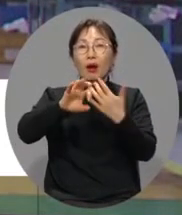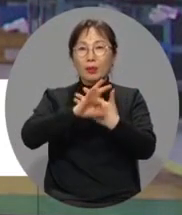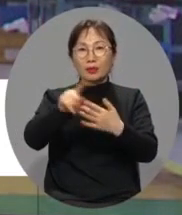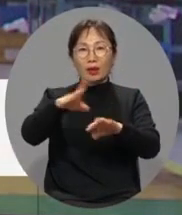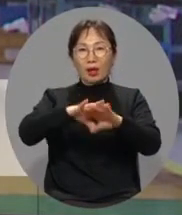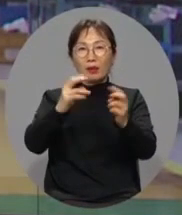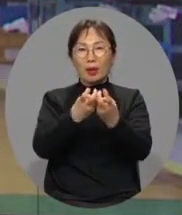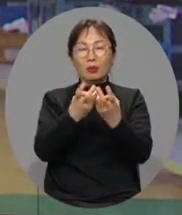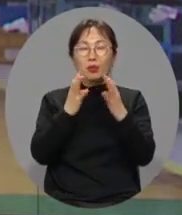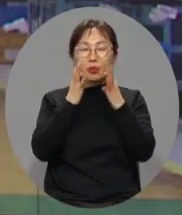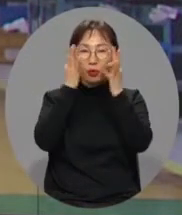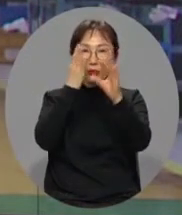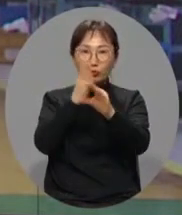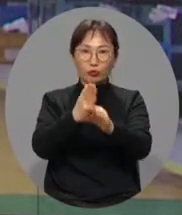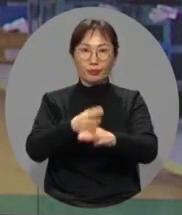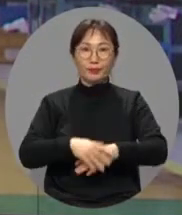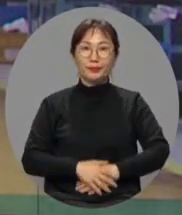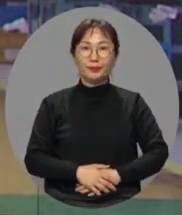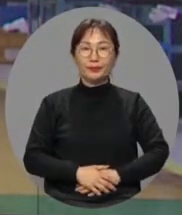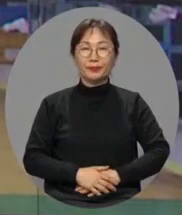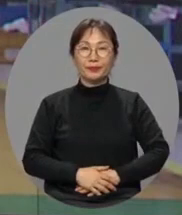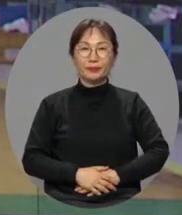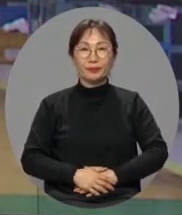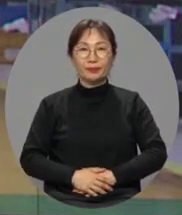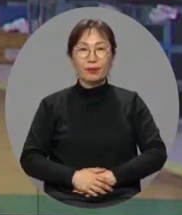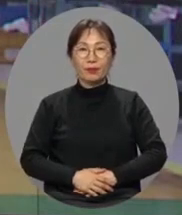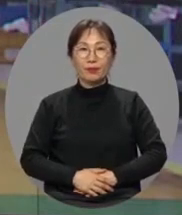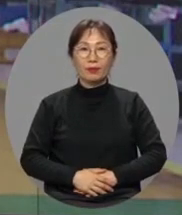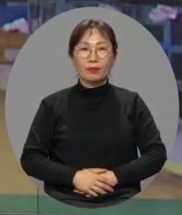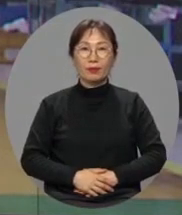있습니다. 조수영 기자입니다.